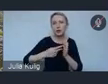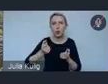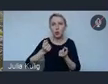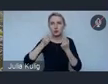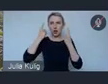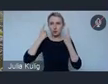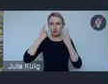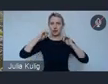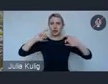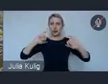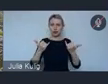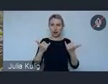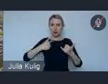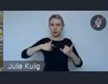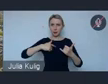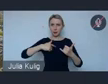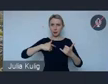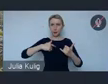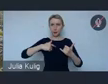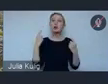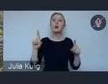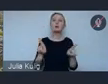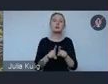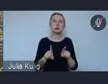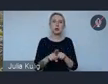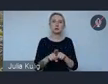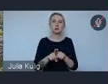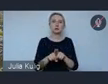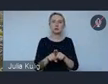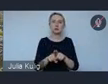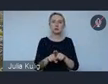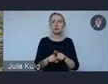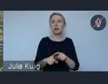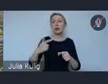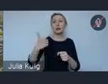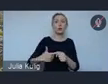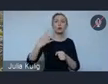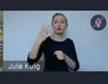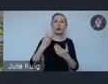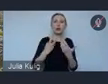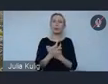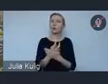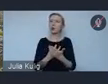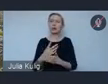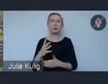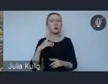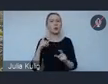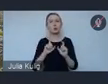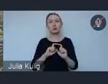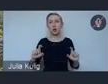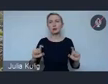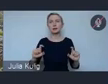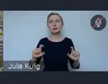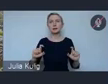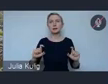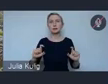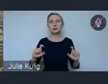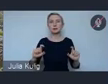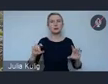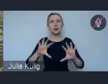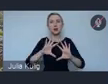jak jak powinniśmy działać no i oczywiście 24 lutego to był taki moment w którym wszyscy